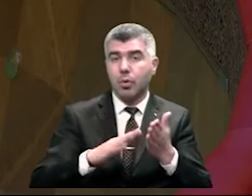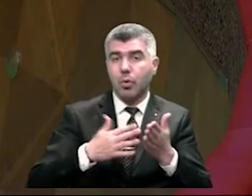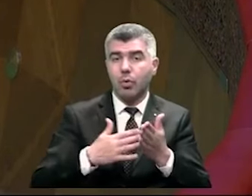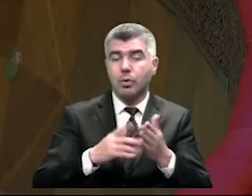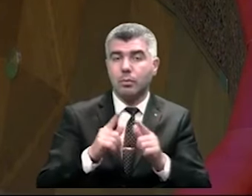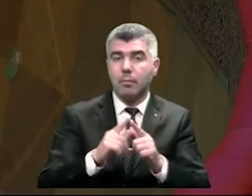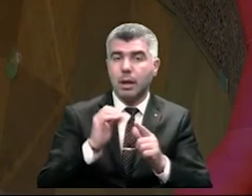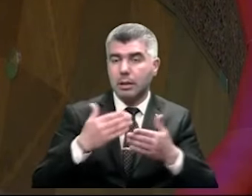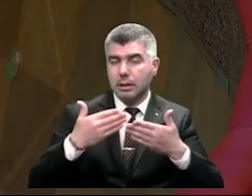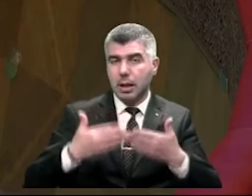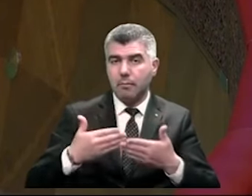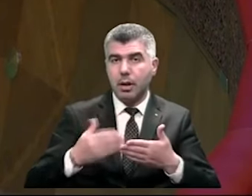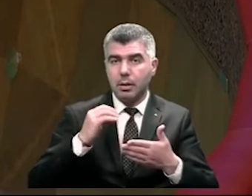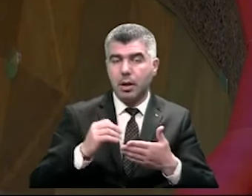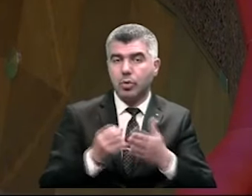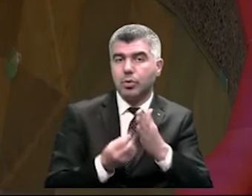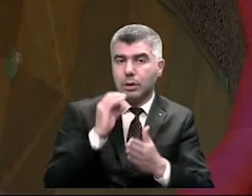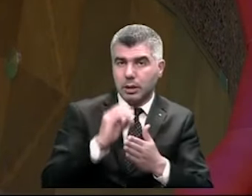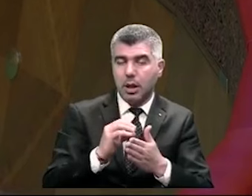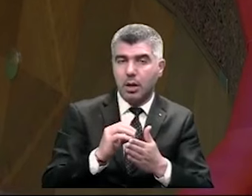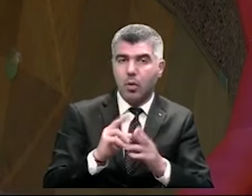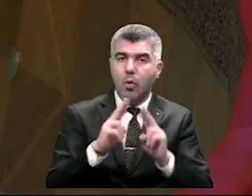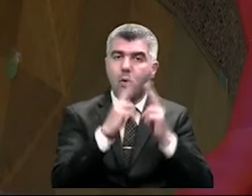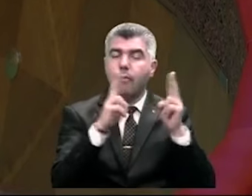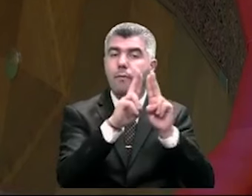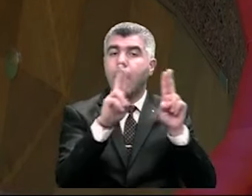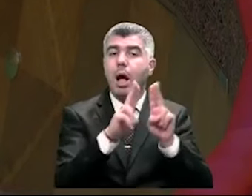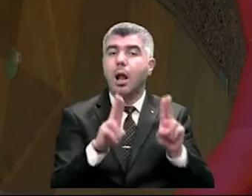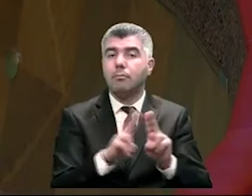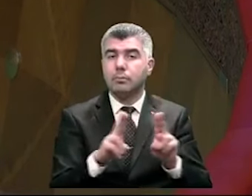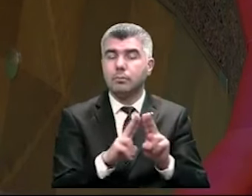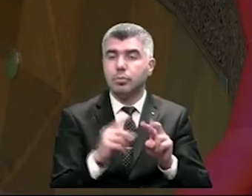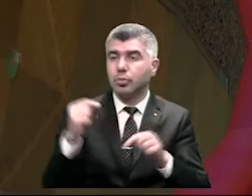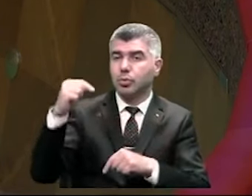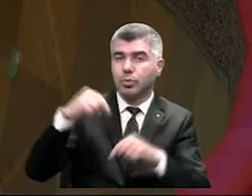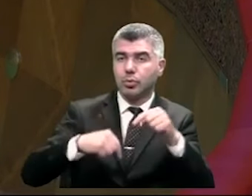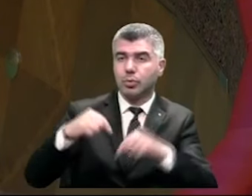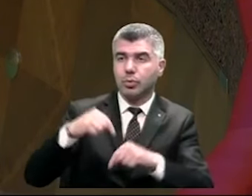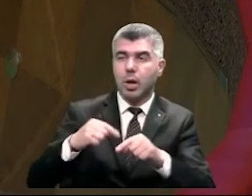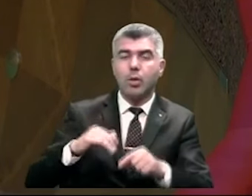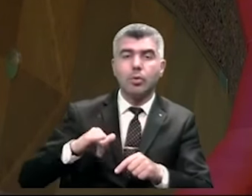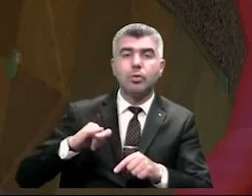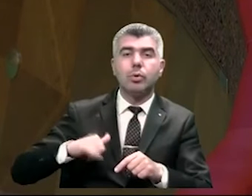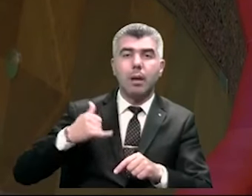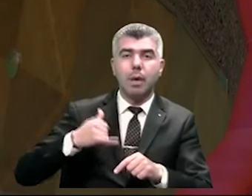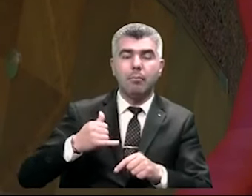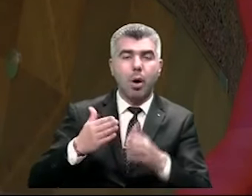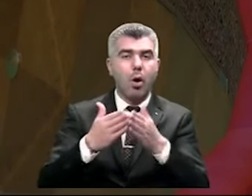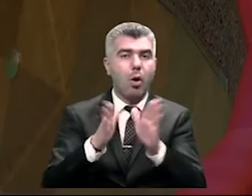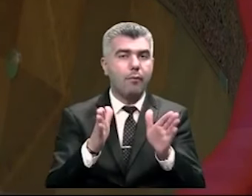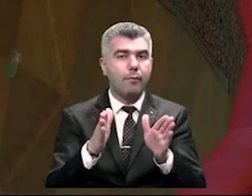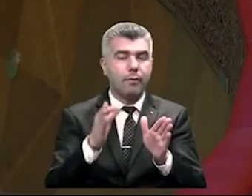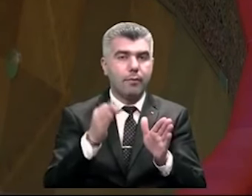الحركيه الوطنيه وكذلك الحركيه الدوليه باش نقوي بدنها باش نخلي الشباب ديالنا يكون فاتح